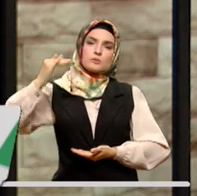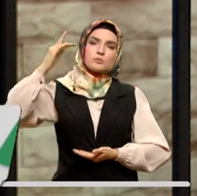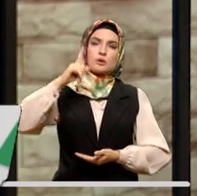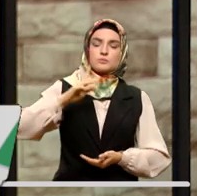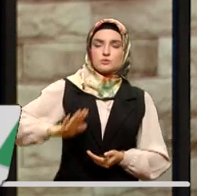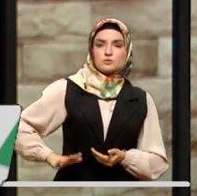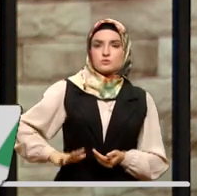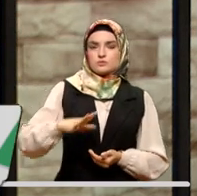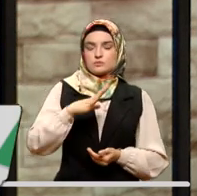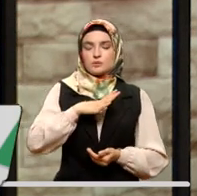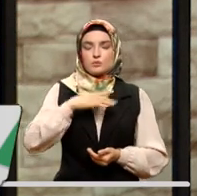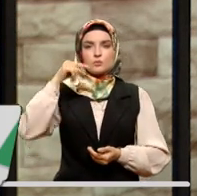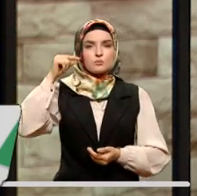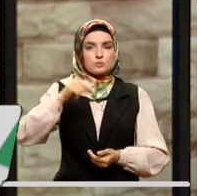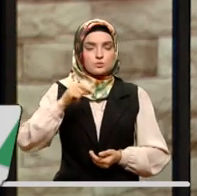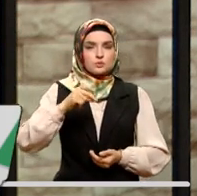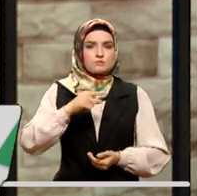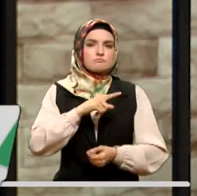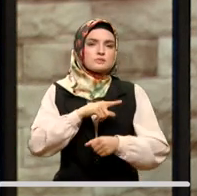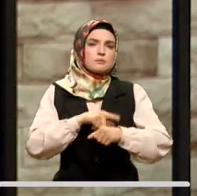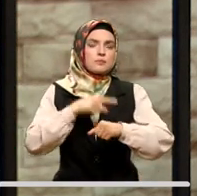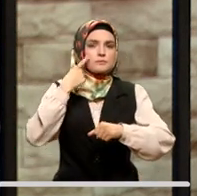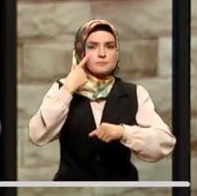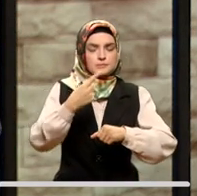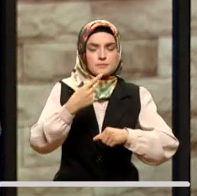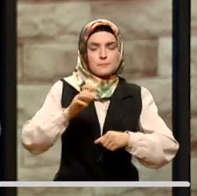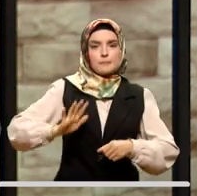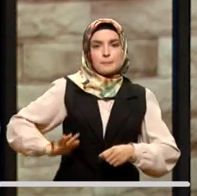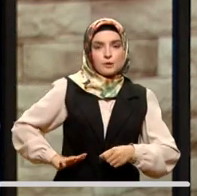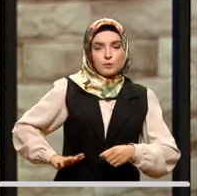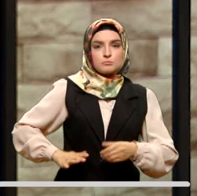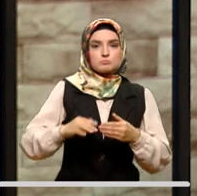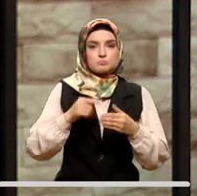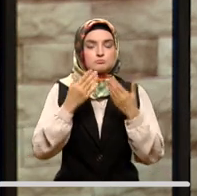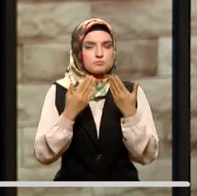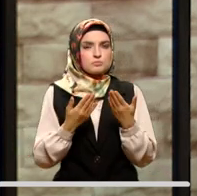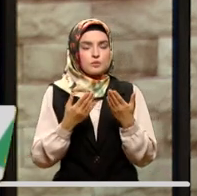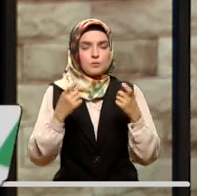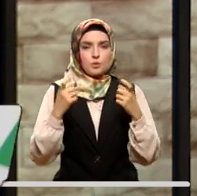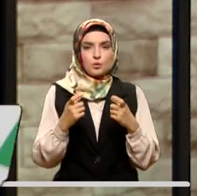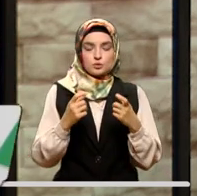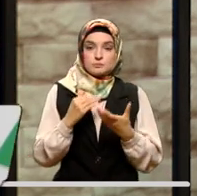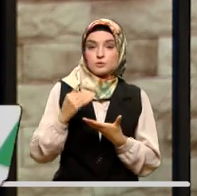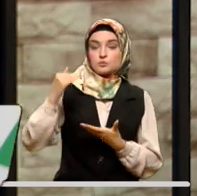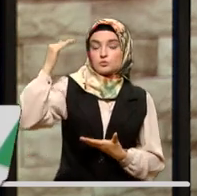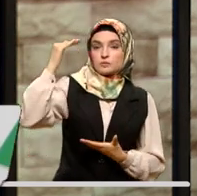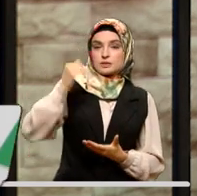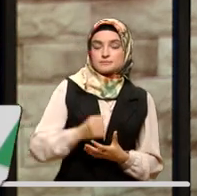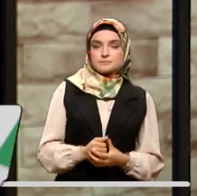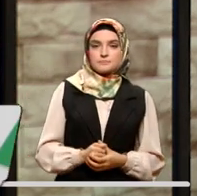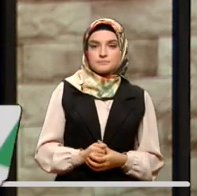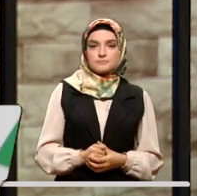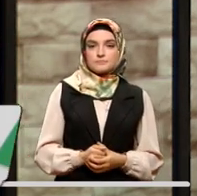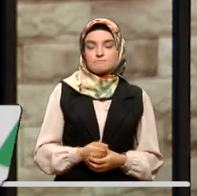var. Tabii bugünkü çağa baktığımızda çocuklarımızın elbette ki böyle bir ortamda büyümeleri,